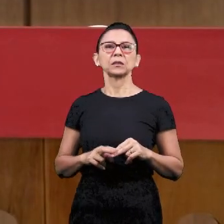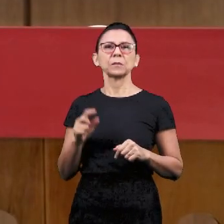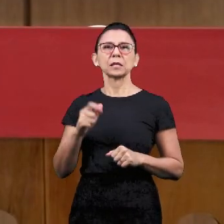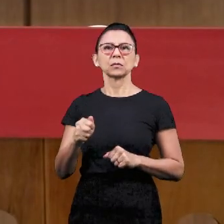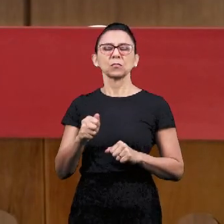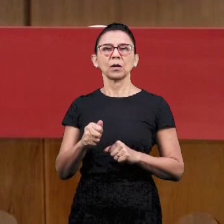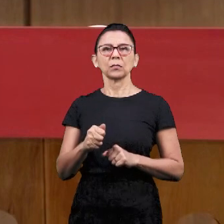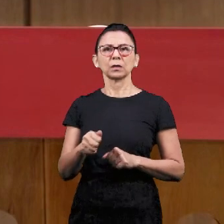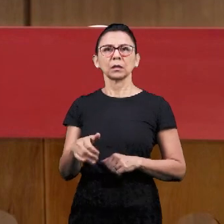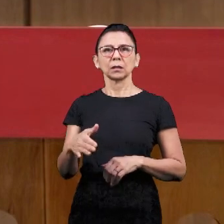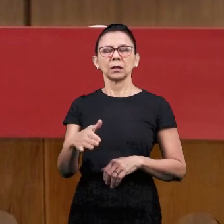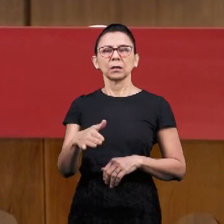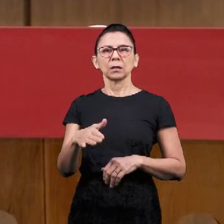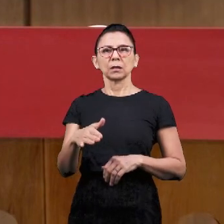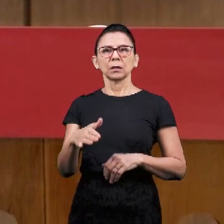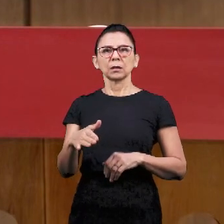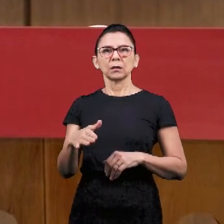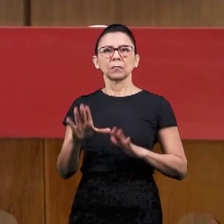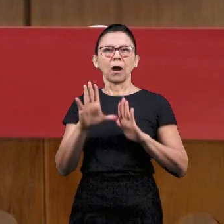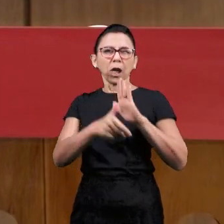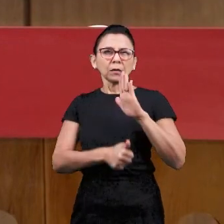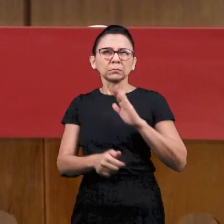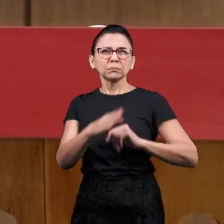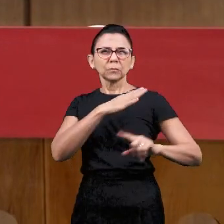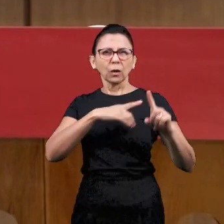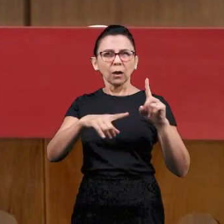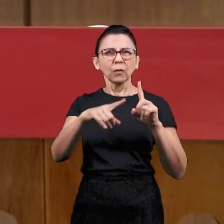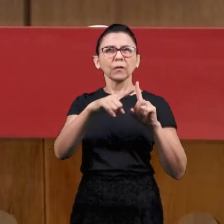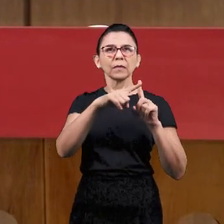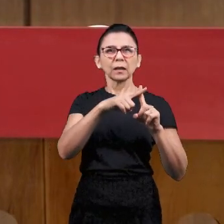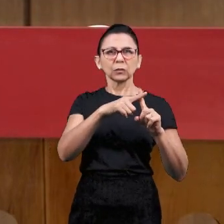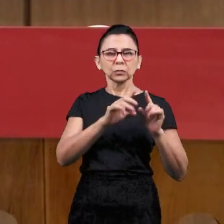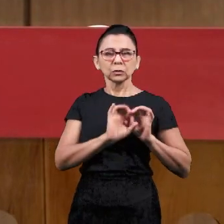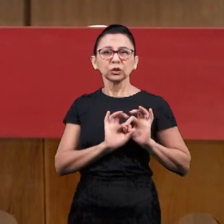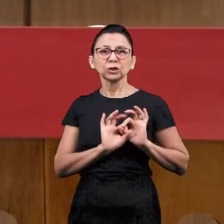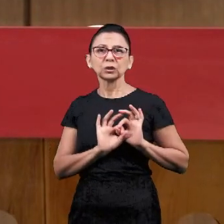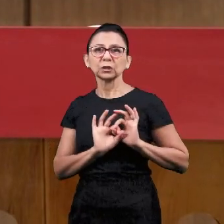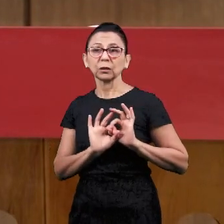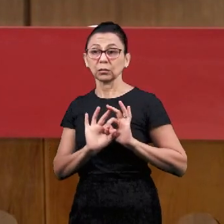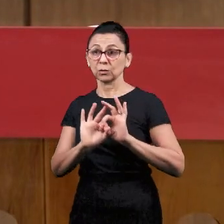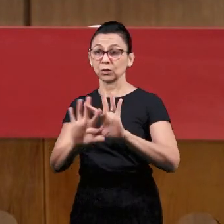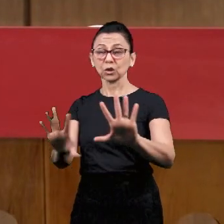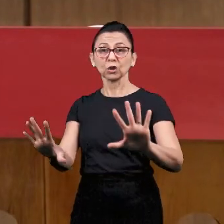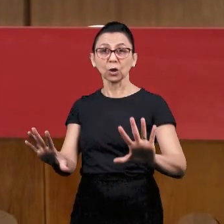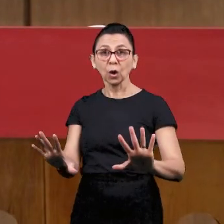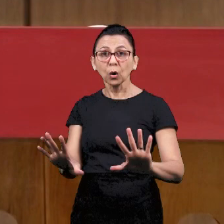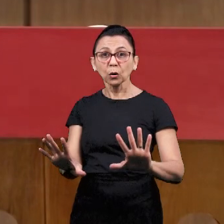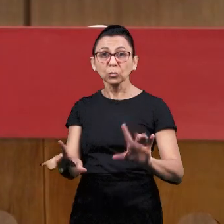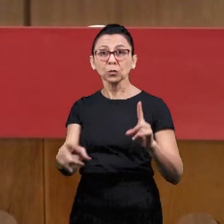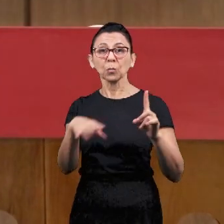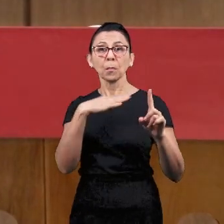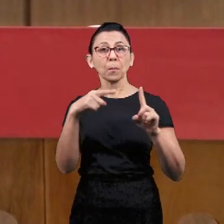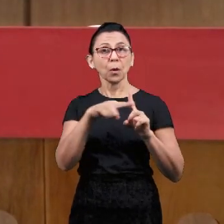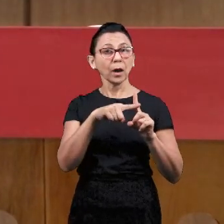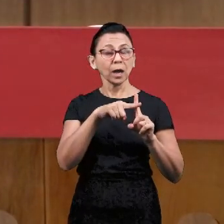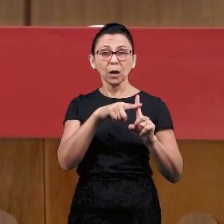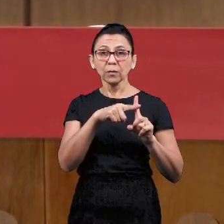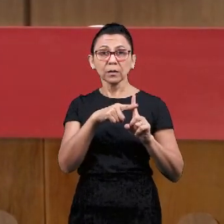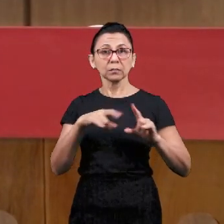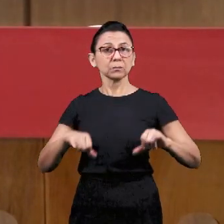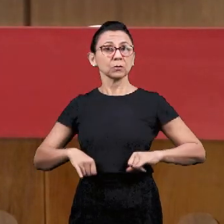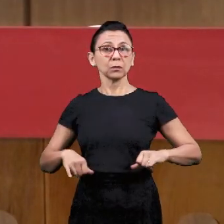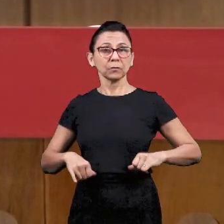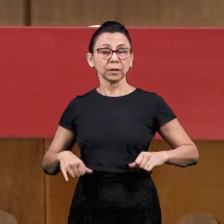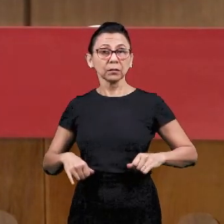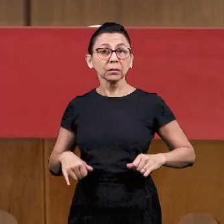courait derrière, sautait Barabbas. Ça, c'est la mentalité de l'autre. L'assassin, il fait ce qu'il veut. Il tue le voisin,